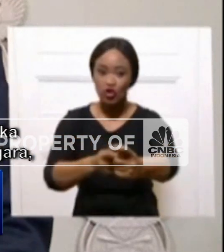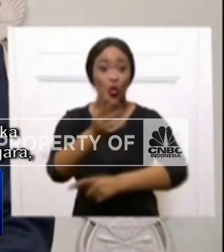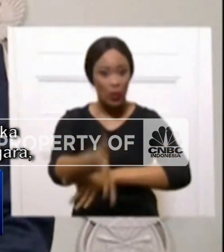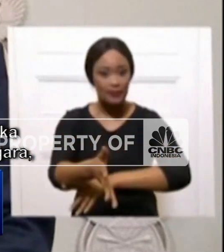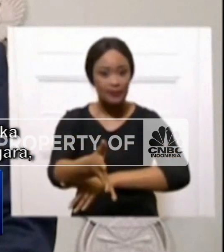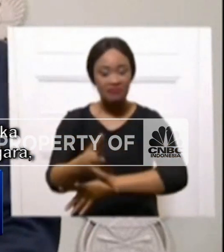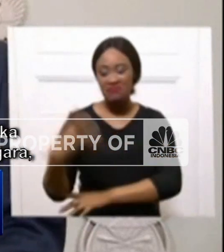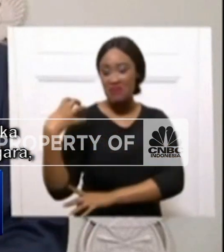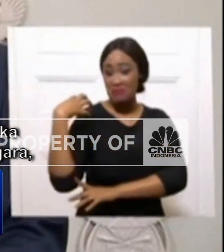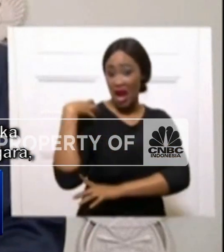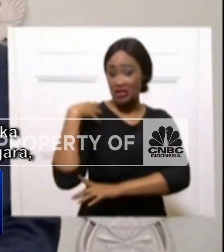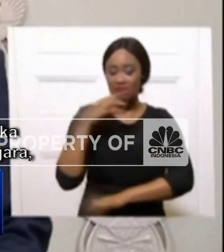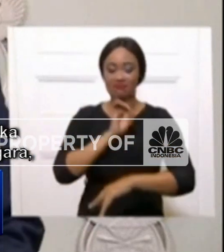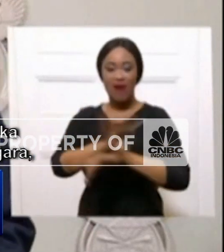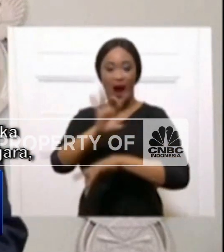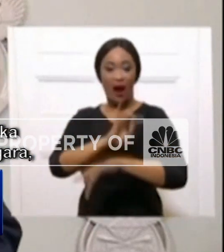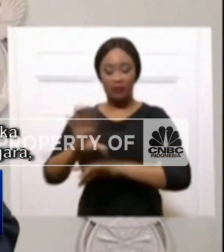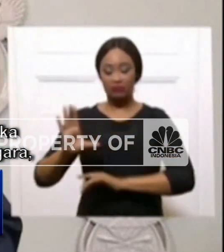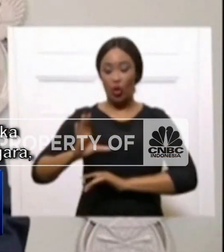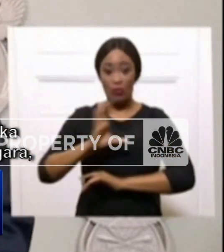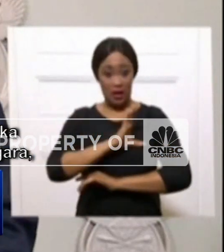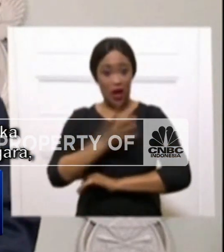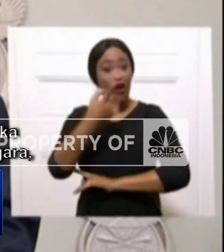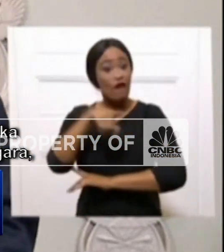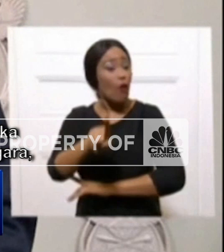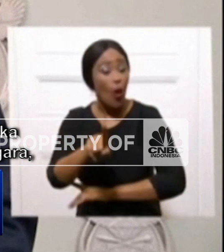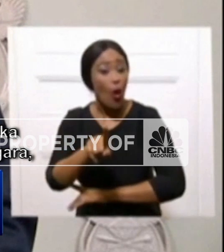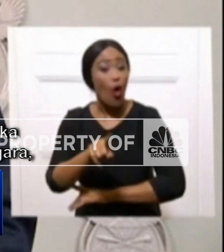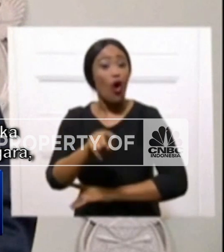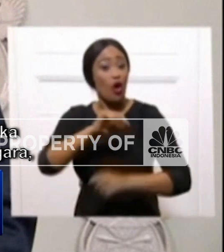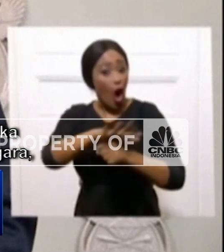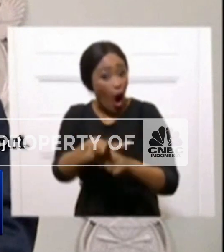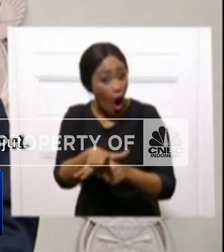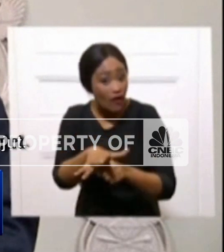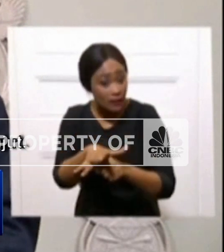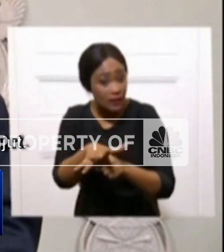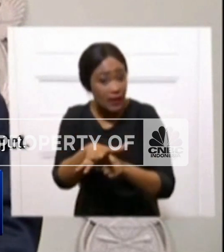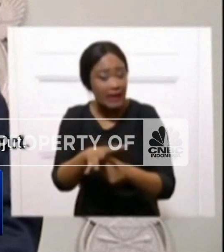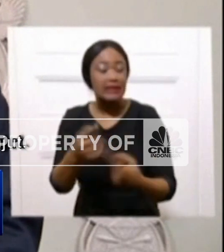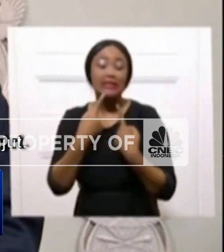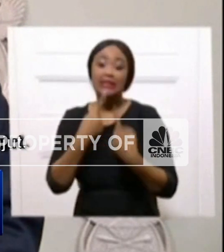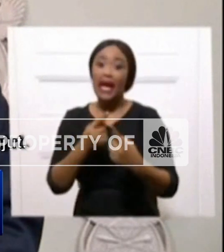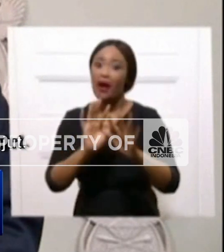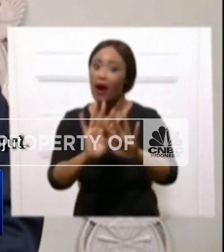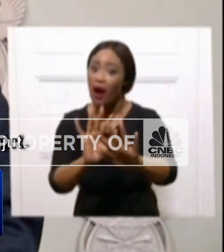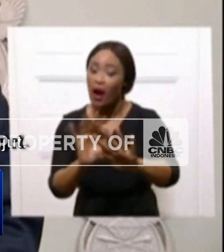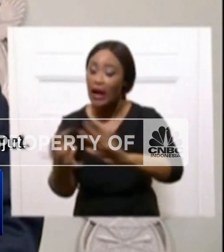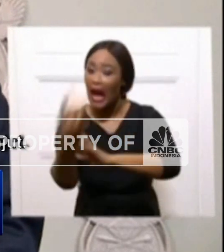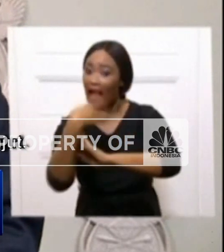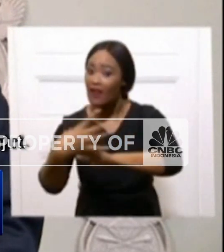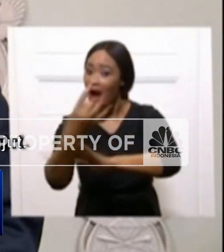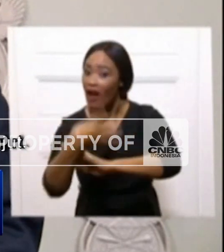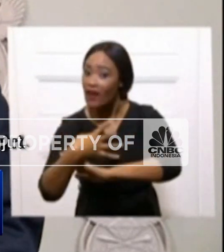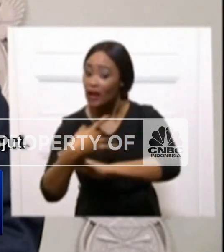advisory committee on kaget nineteen eighty-four recommended by the country Ajun Hei implements